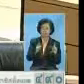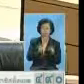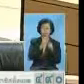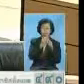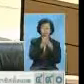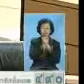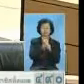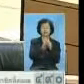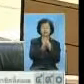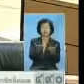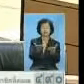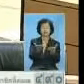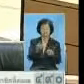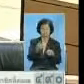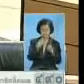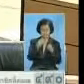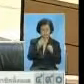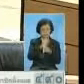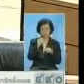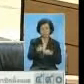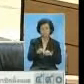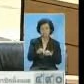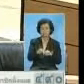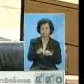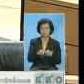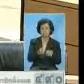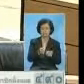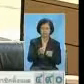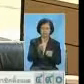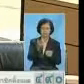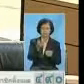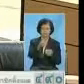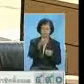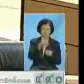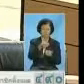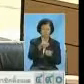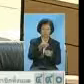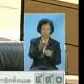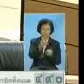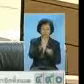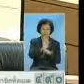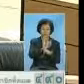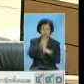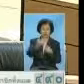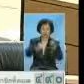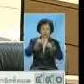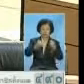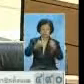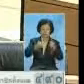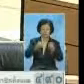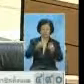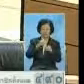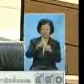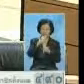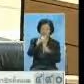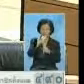ครับผมต้องตอบท่านประธานนะครับว่าไม่ใช่ครับเพราะในวันนั้นเนี่ยธุรกิจรถยนต์เนี่ยในยุโรปเนี่ย